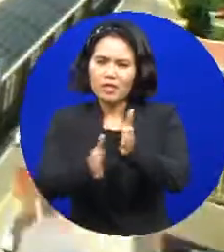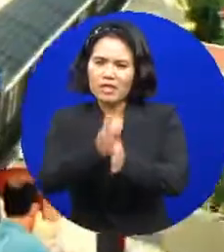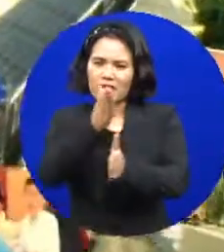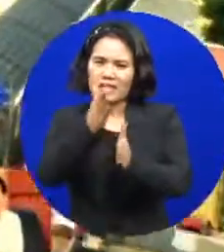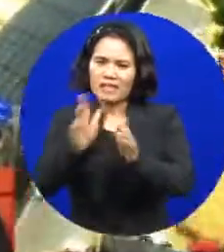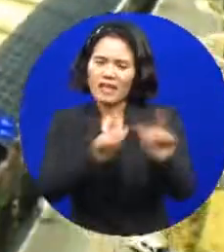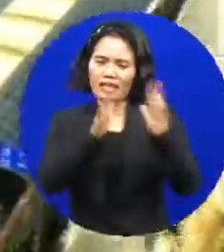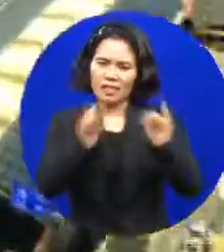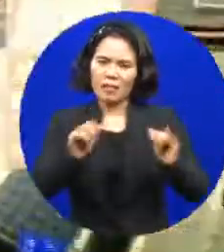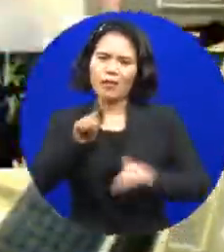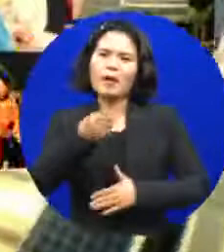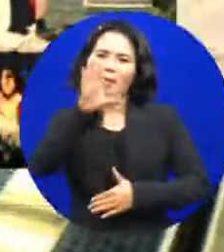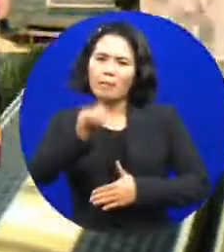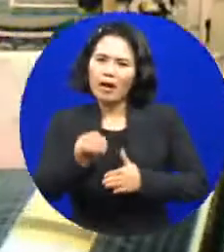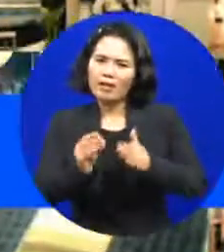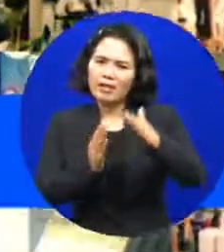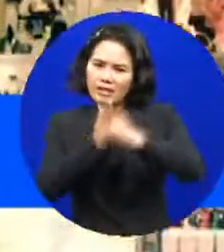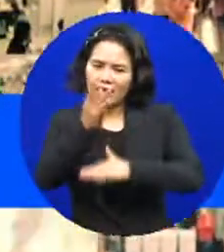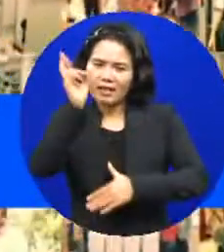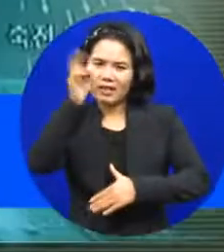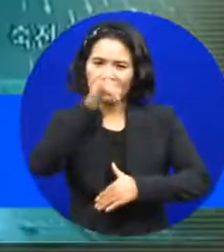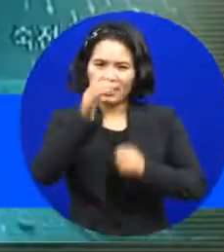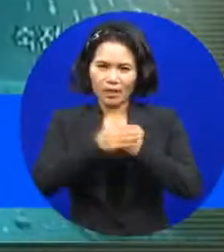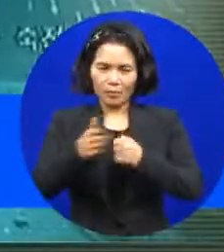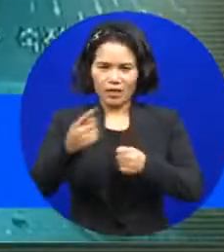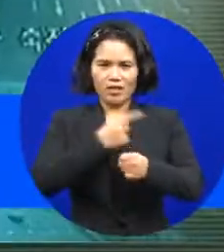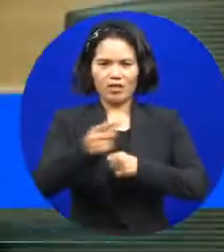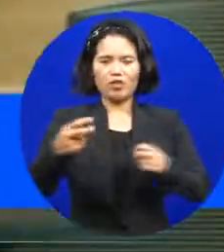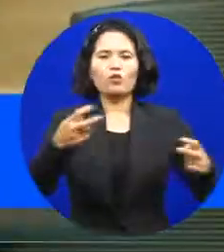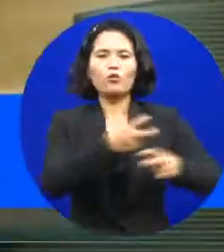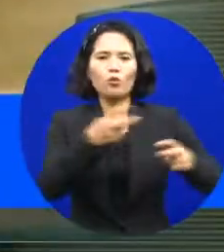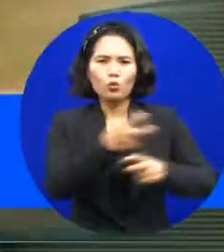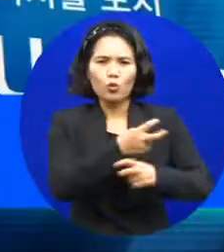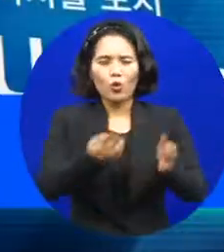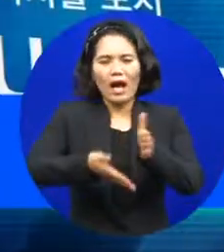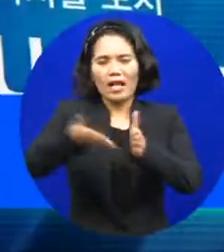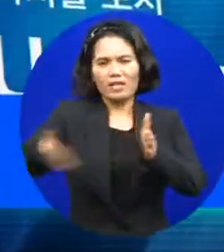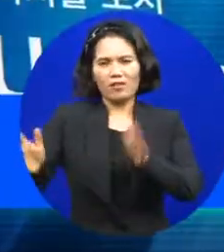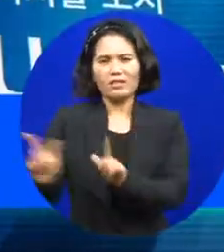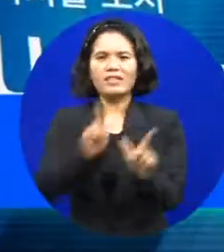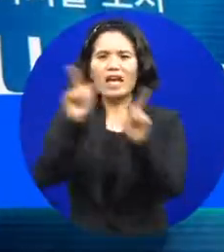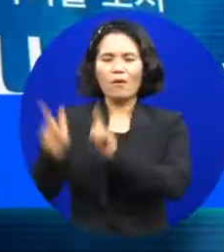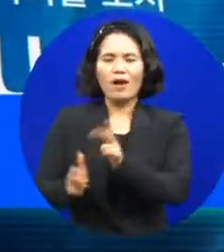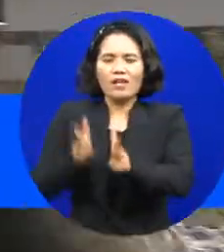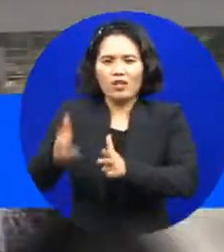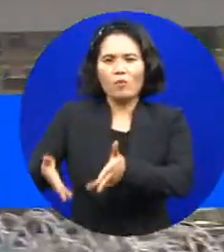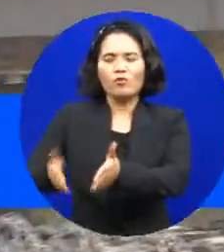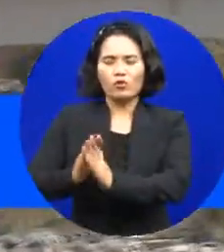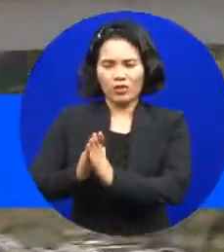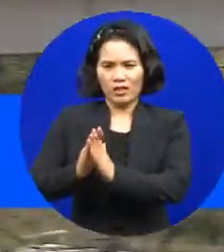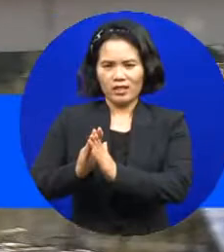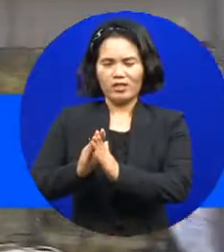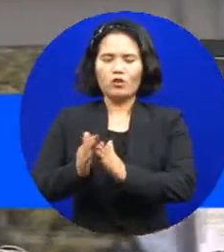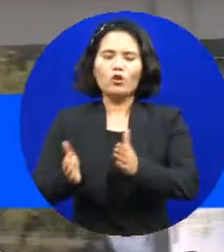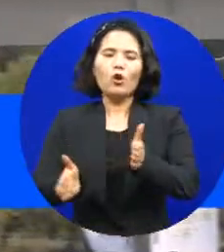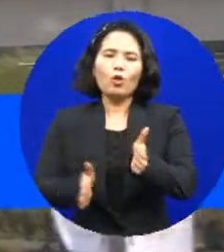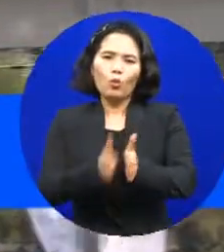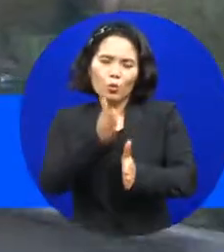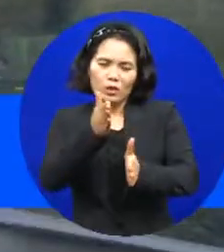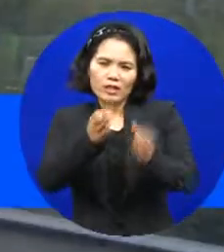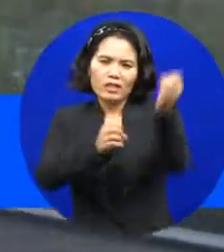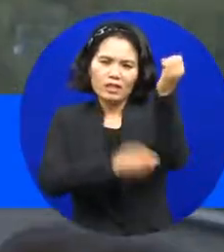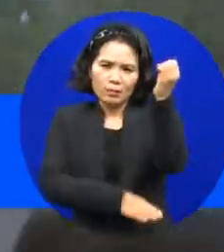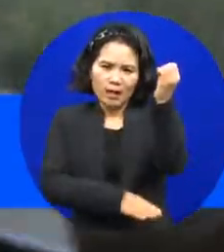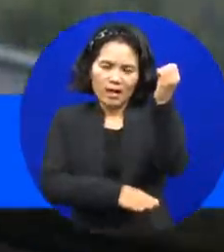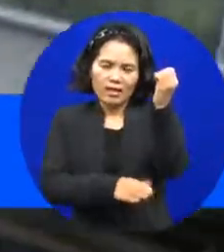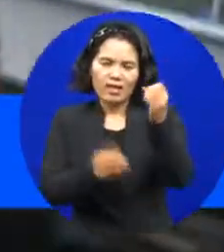내 시 인구가 100만 명을 넘어설 것으로 예상되는 만큼 내년에는 교통, 하천, 주거, 기업 유치 등 내실 있는